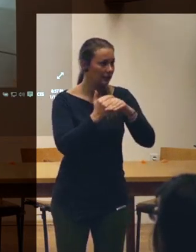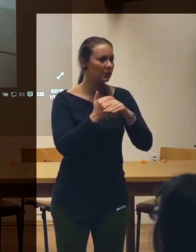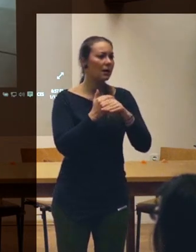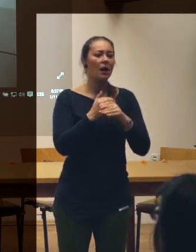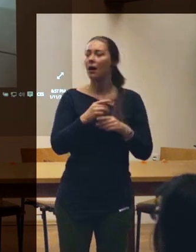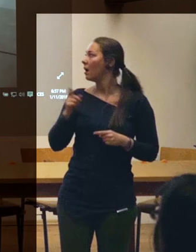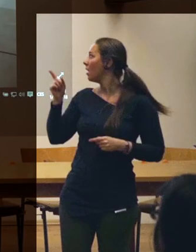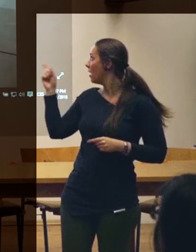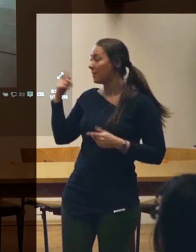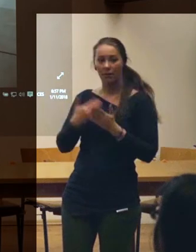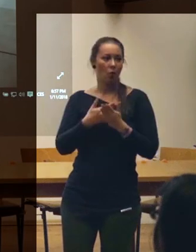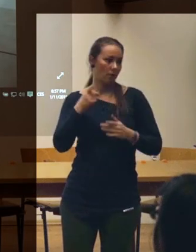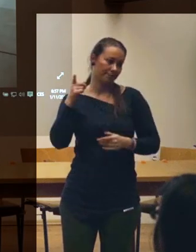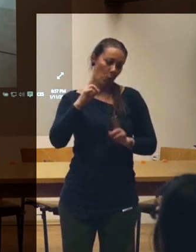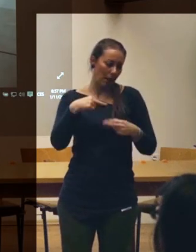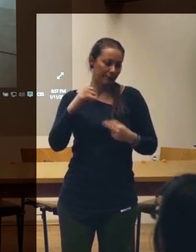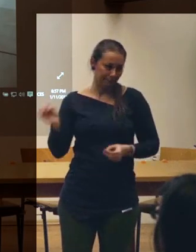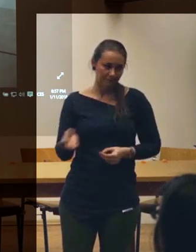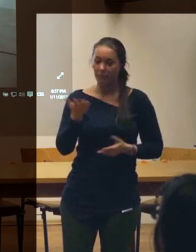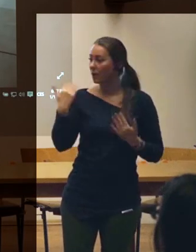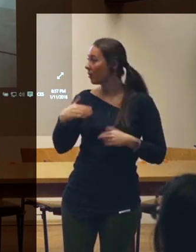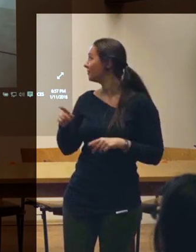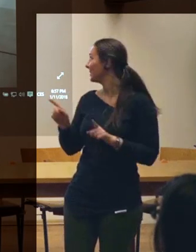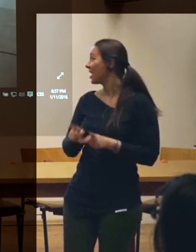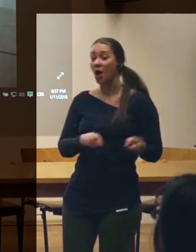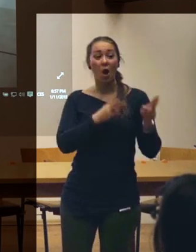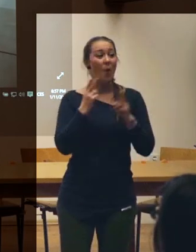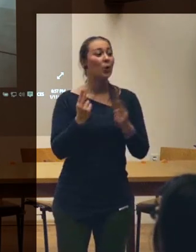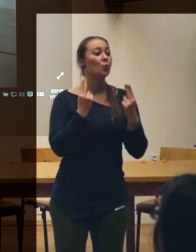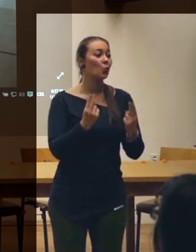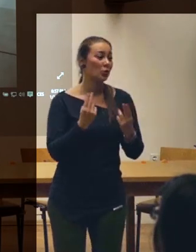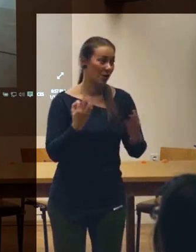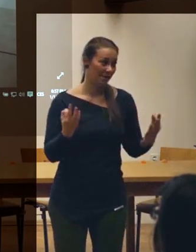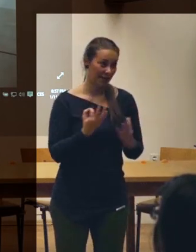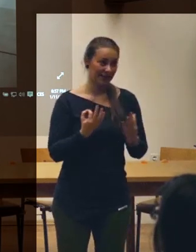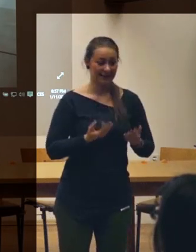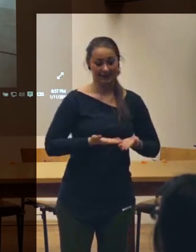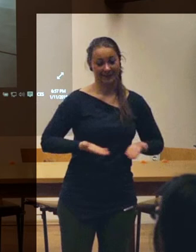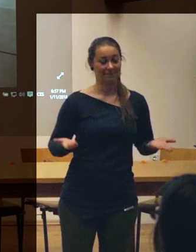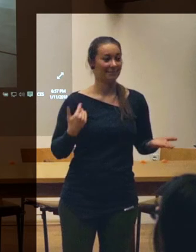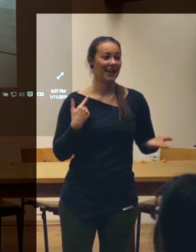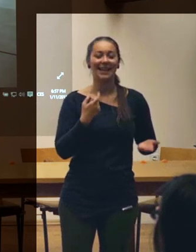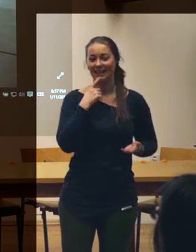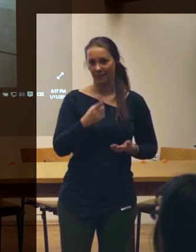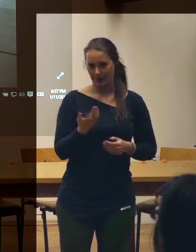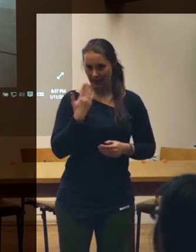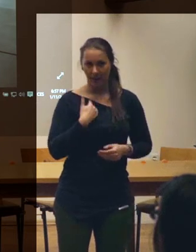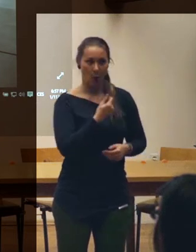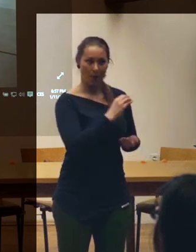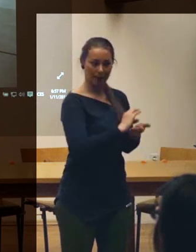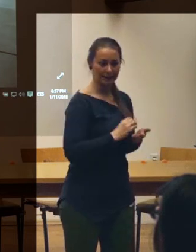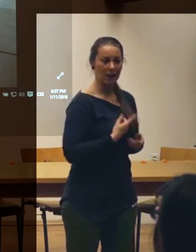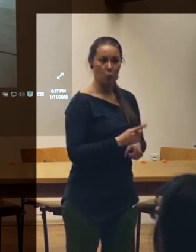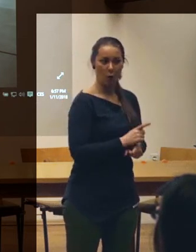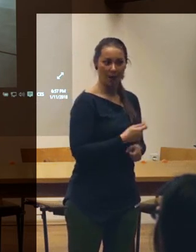také video, ktoré tam bežalo. Toto je veľmi dôležitá vec, ktorú nechcem iba povedať, že sme si za štátne peniaze kupovali catering. Toto naopak